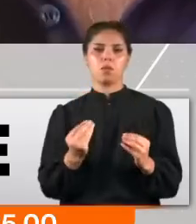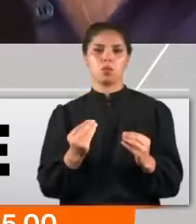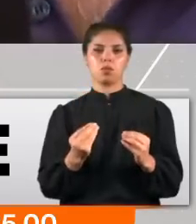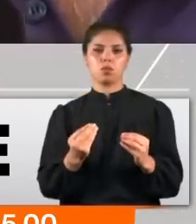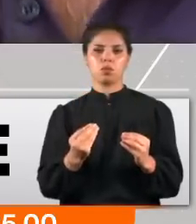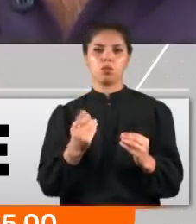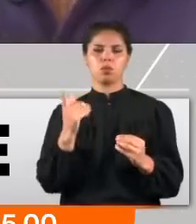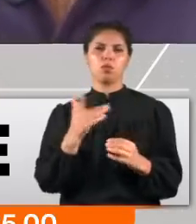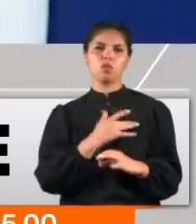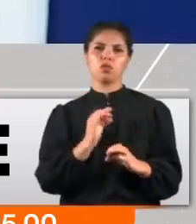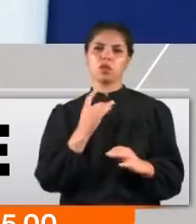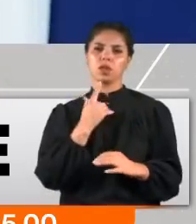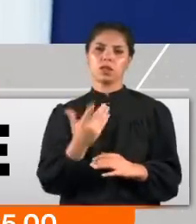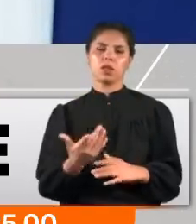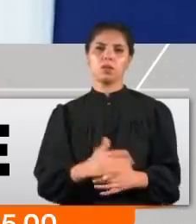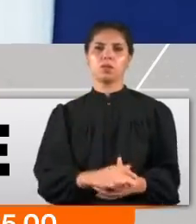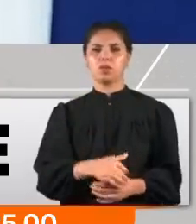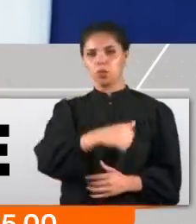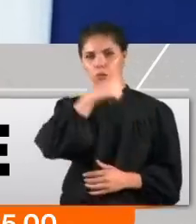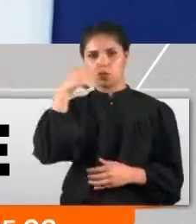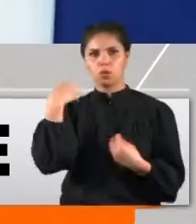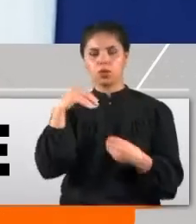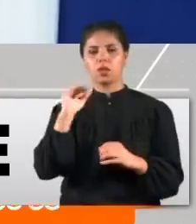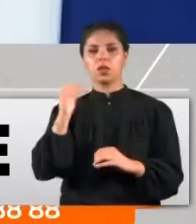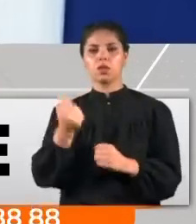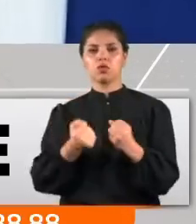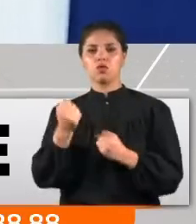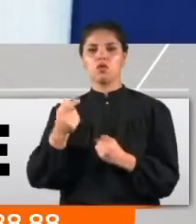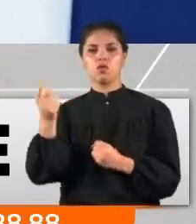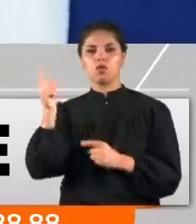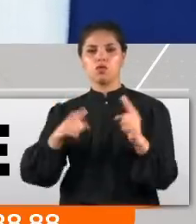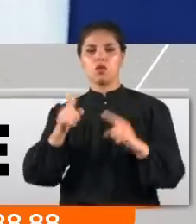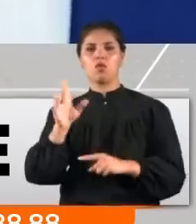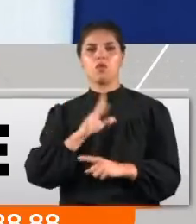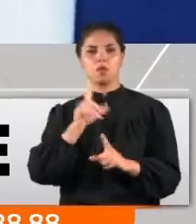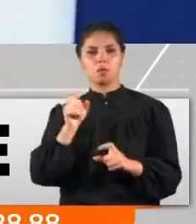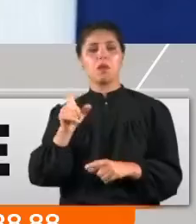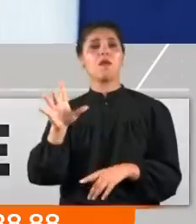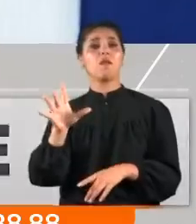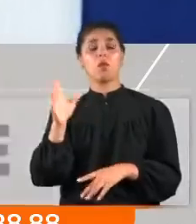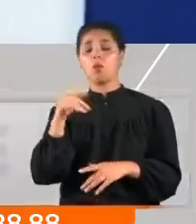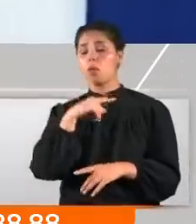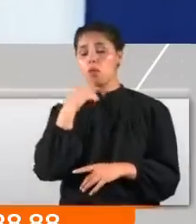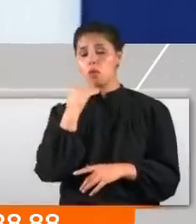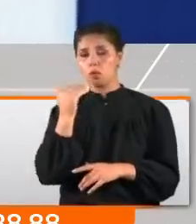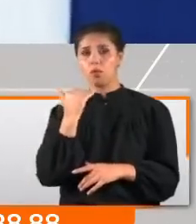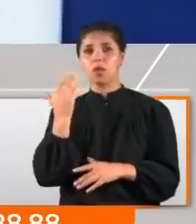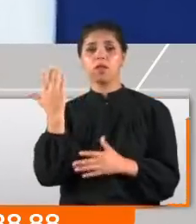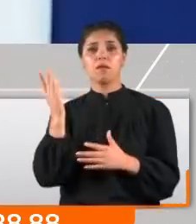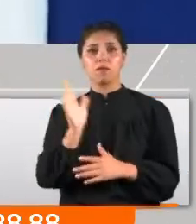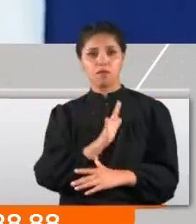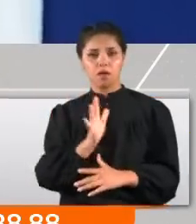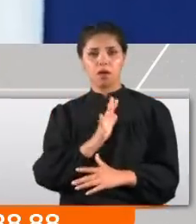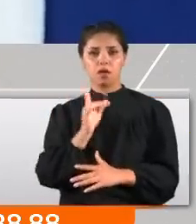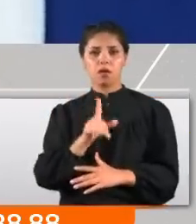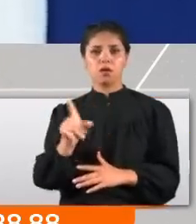Bu çok vicdansızlık. Uyuşturucu kullanan taksi şoförü var mı? Olamaz. Eğer varsa da o izin